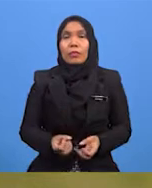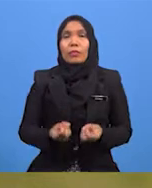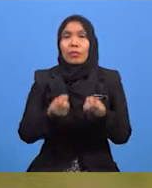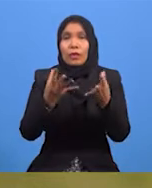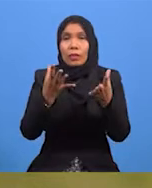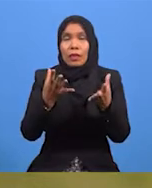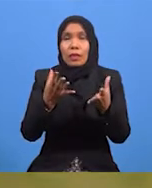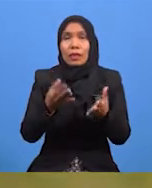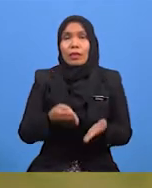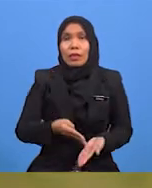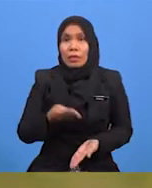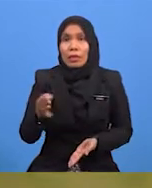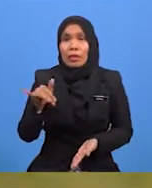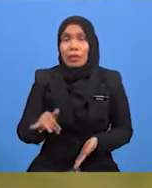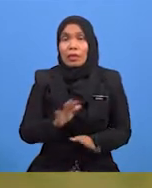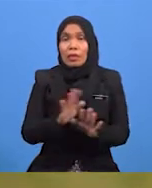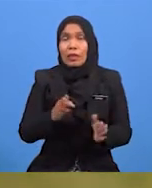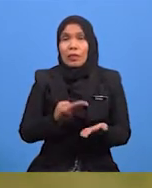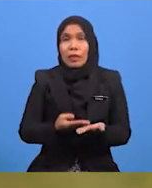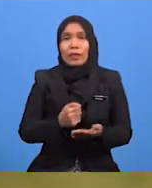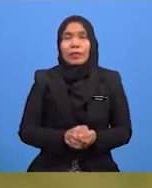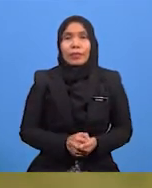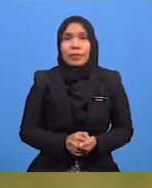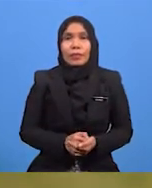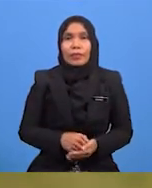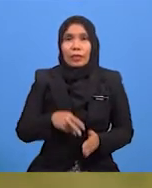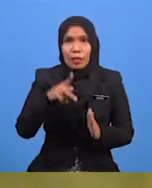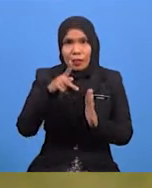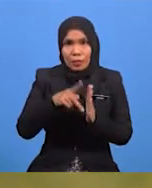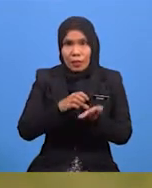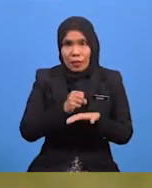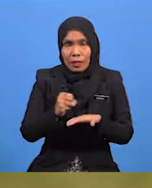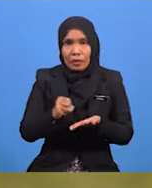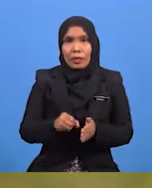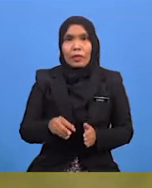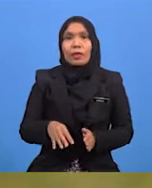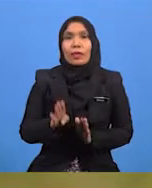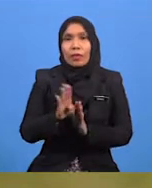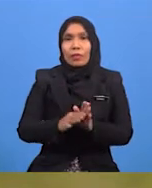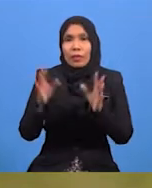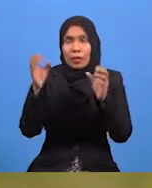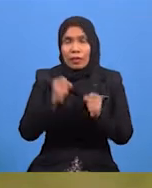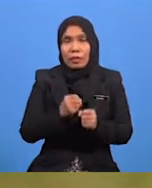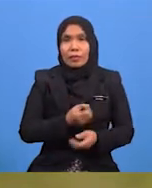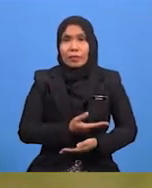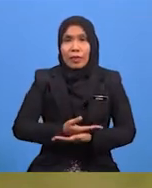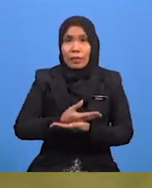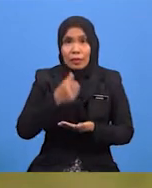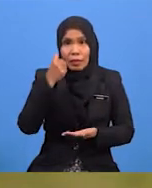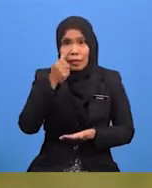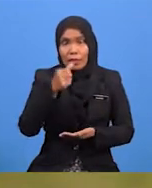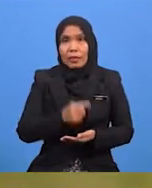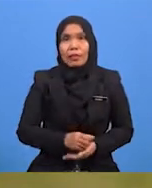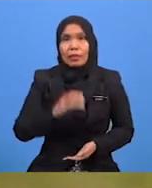negatif. Oleh yang demikian, penyajak berharap agar anaknya cekal